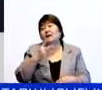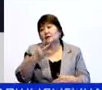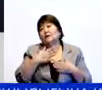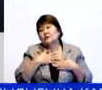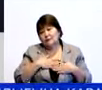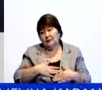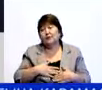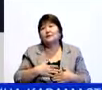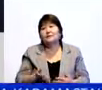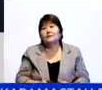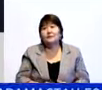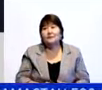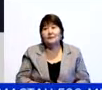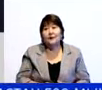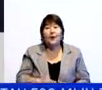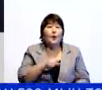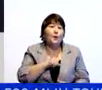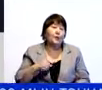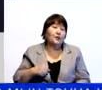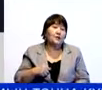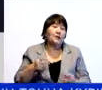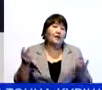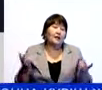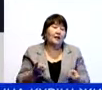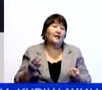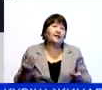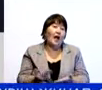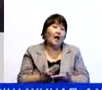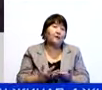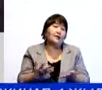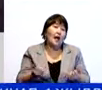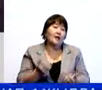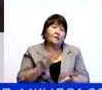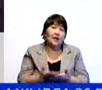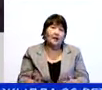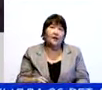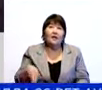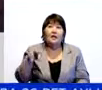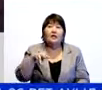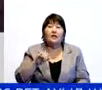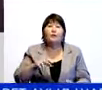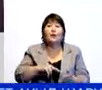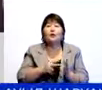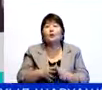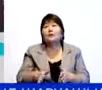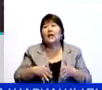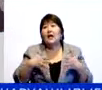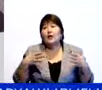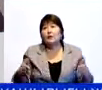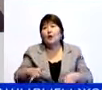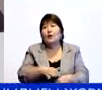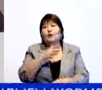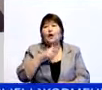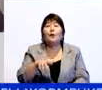толып, өздеріне керекті ақпараттарын алып жатыр. Демеу жобасын алдағы уақытта кең ауқымда, ұзақ